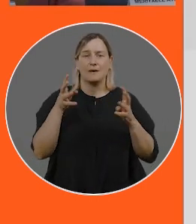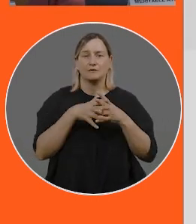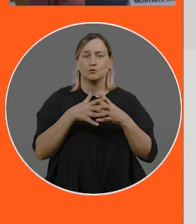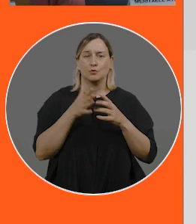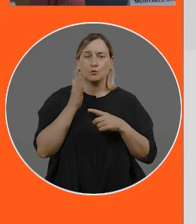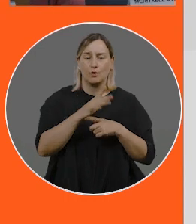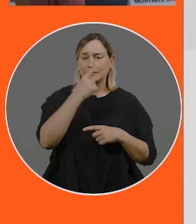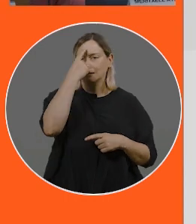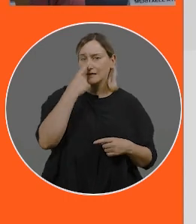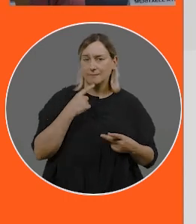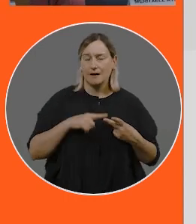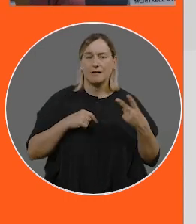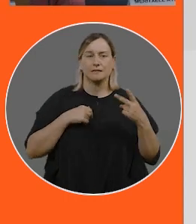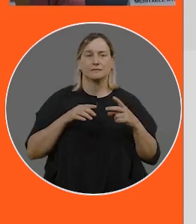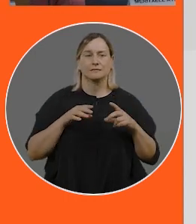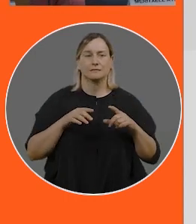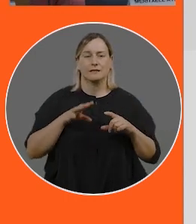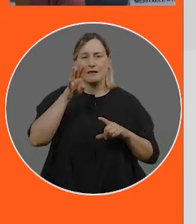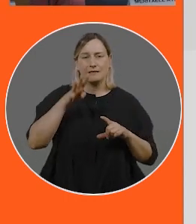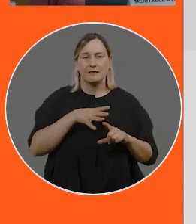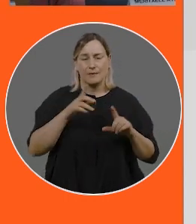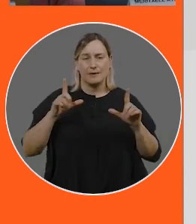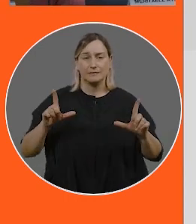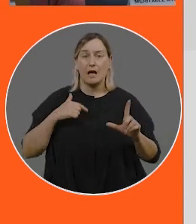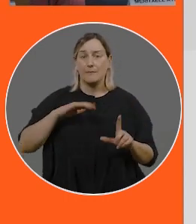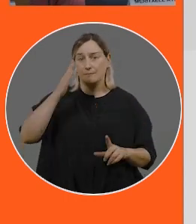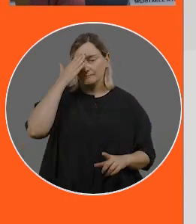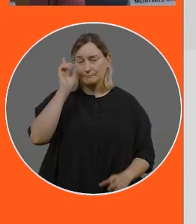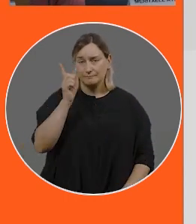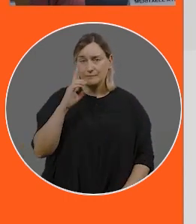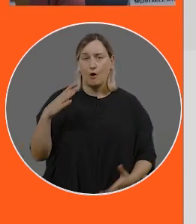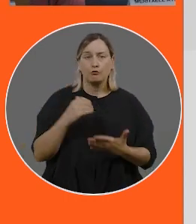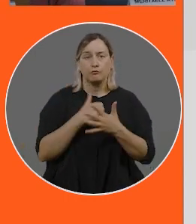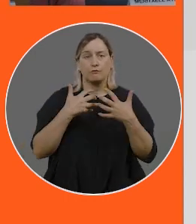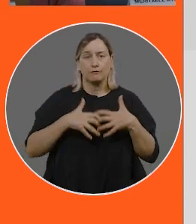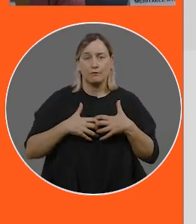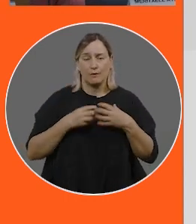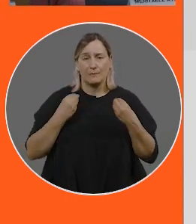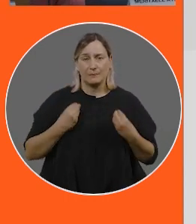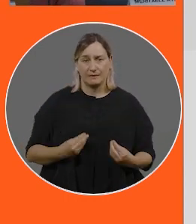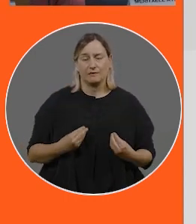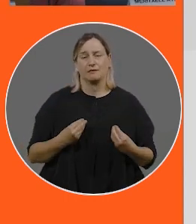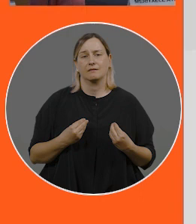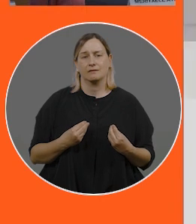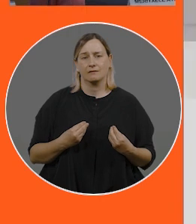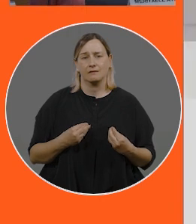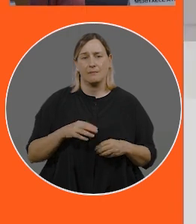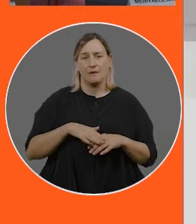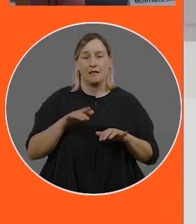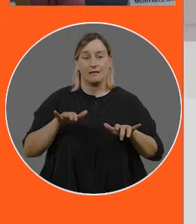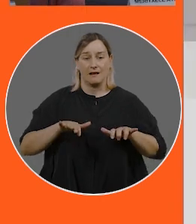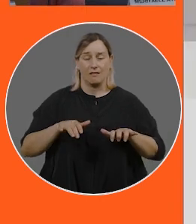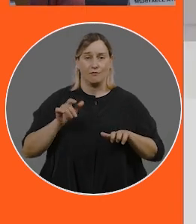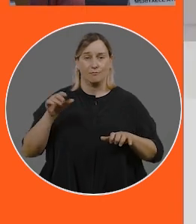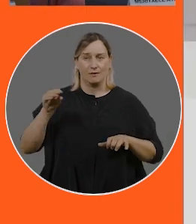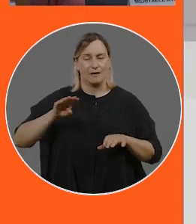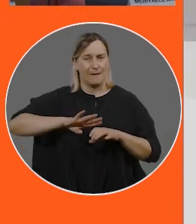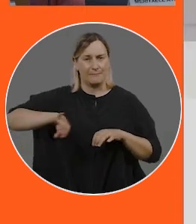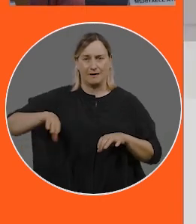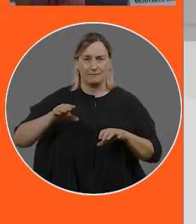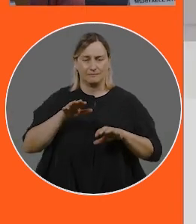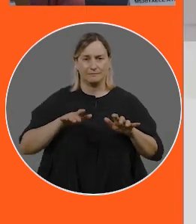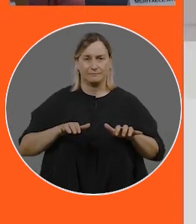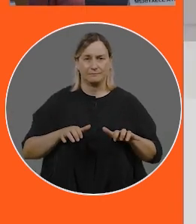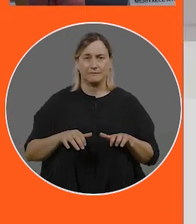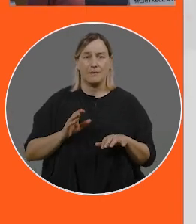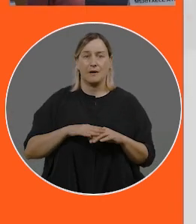el tema de les taules, sobretot que tot funcioni per teclat i calendari laboral per